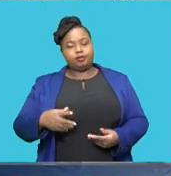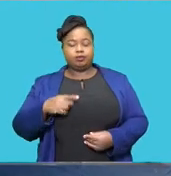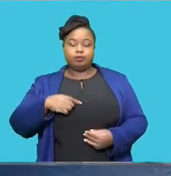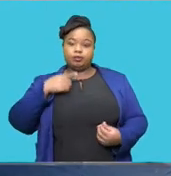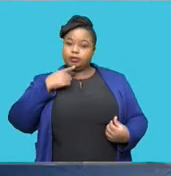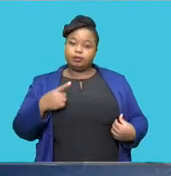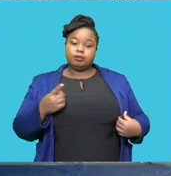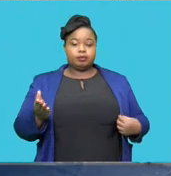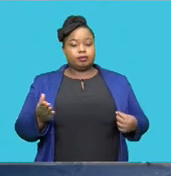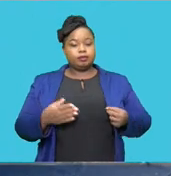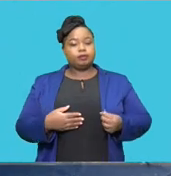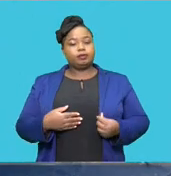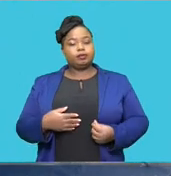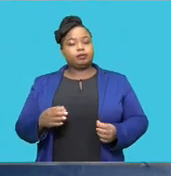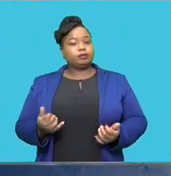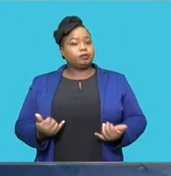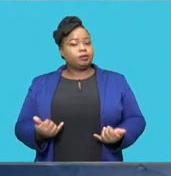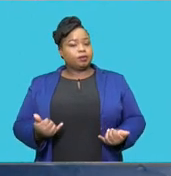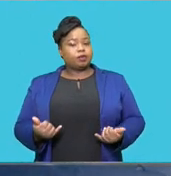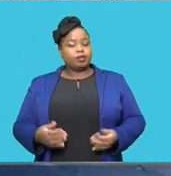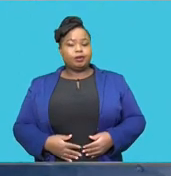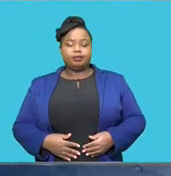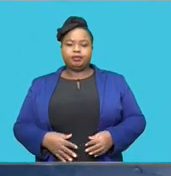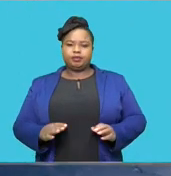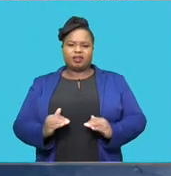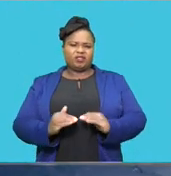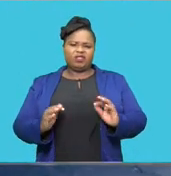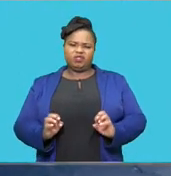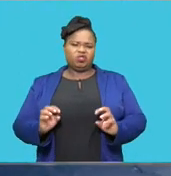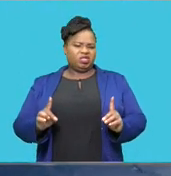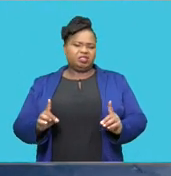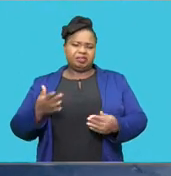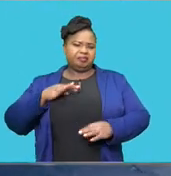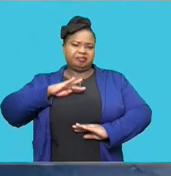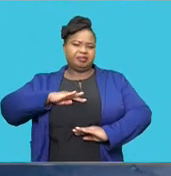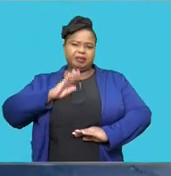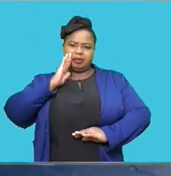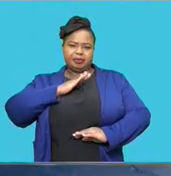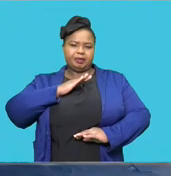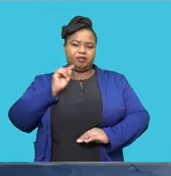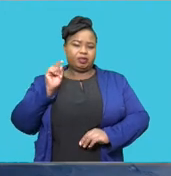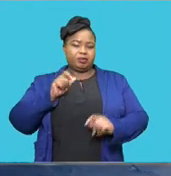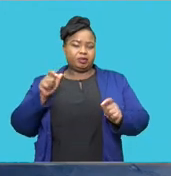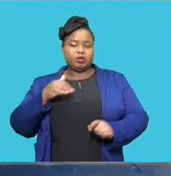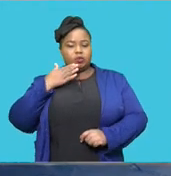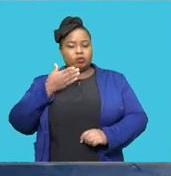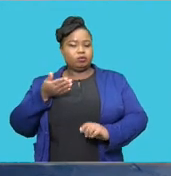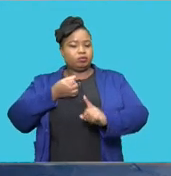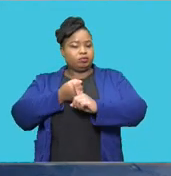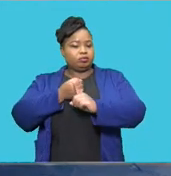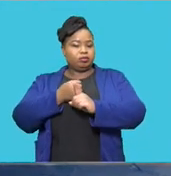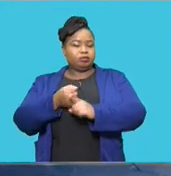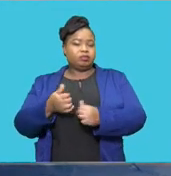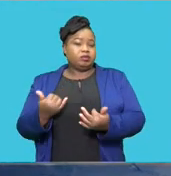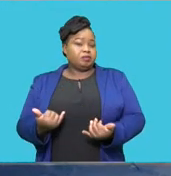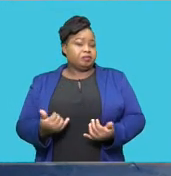ke ukuba ikamva lanamhlanje okanye izinga lemfundo alikafikeleli kwigazi laphalalayo ekwakulwelwa lemfundo